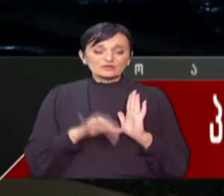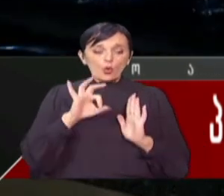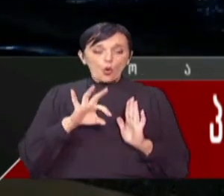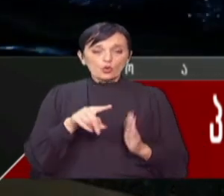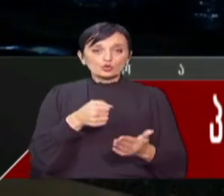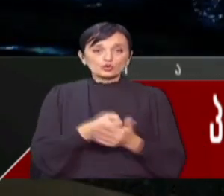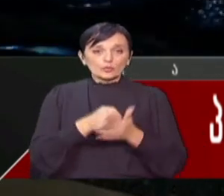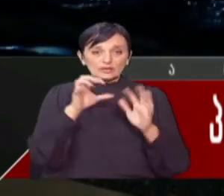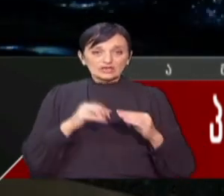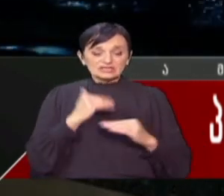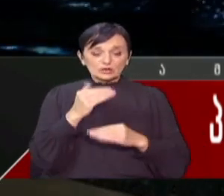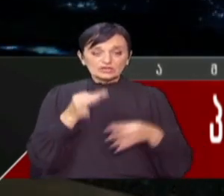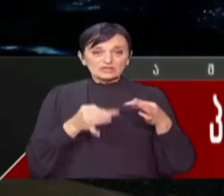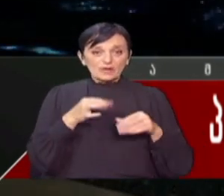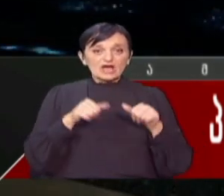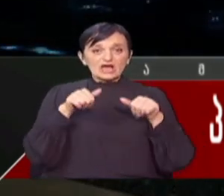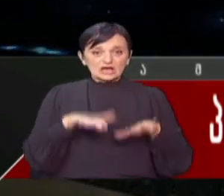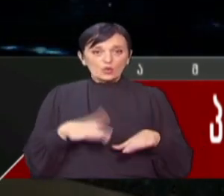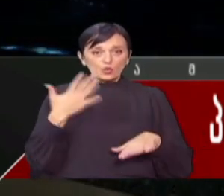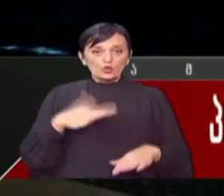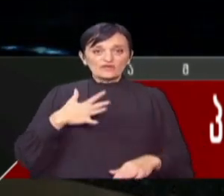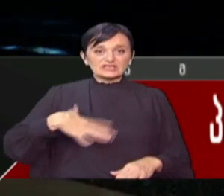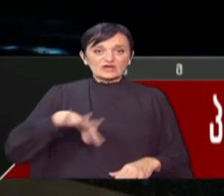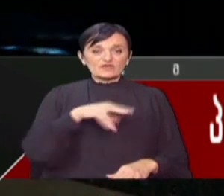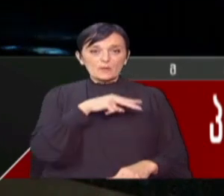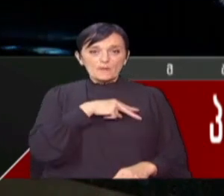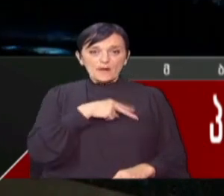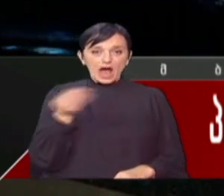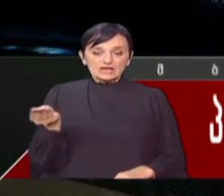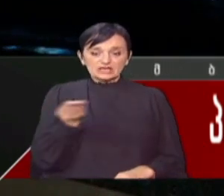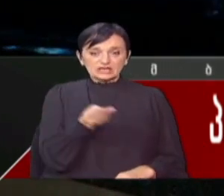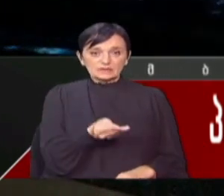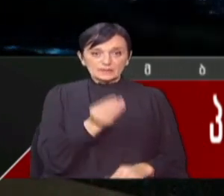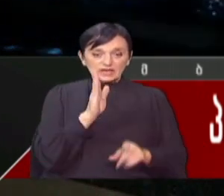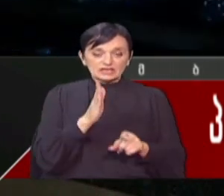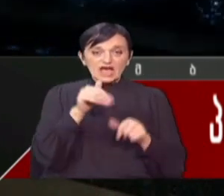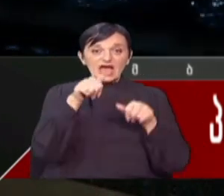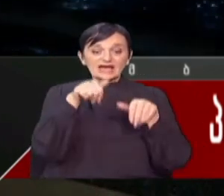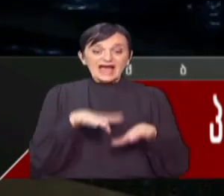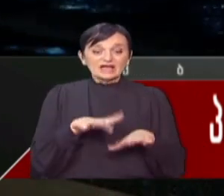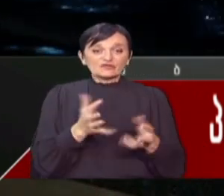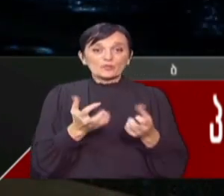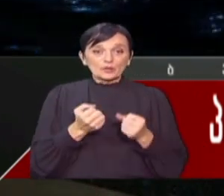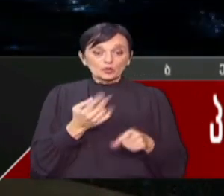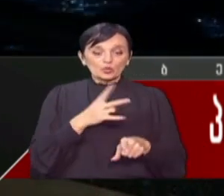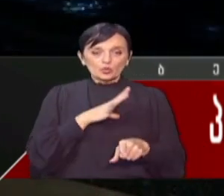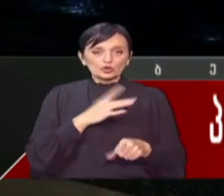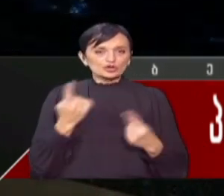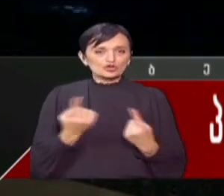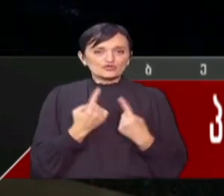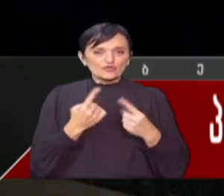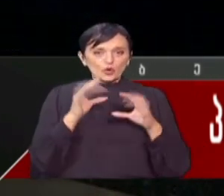ოქტომბრამდე საკონსტიტუციო სასამართლოს გადაწყვეტილება უკვე საქართველოს პარლამენტს ჩადარდება. Იმისთვის, რომ გადაწყვეტილება მიღებული იყოს,